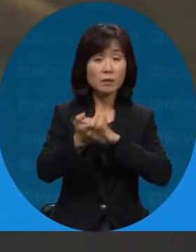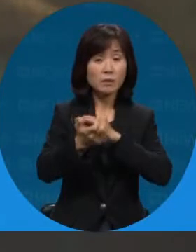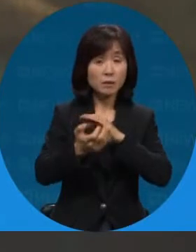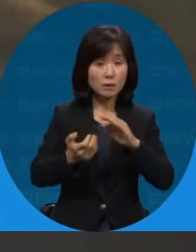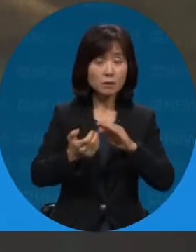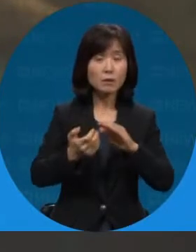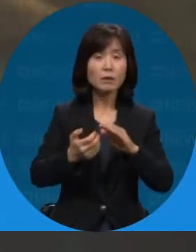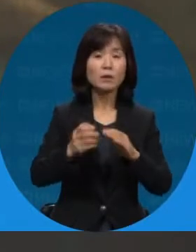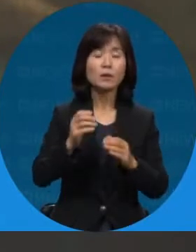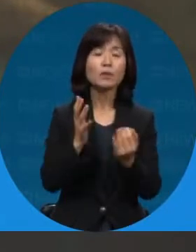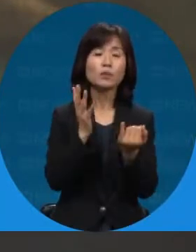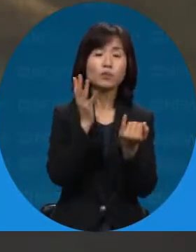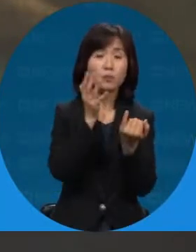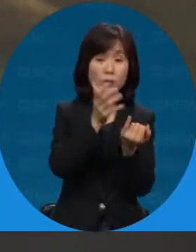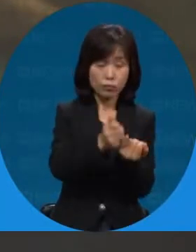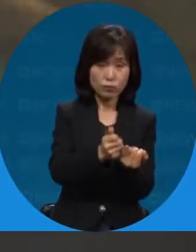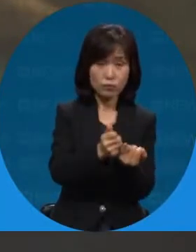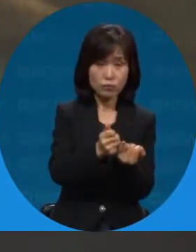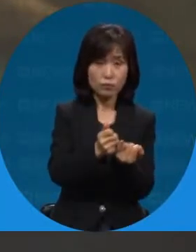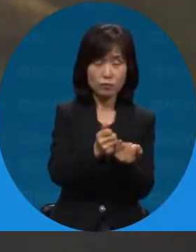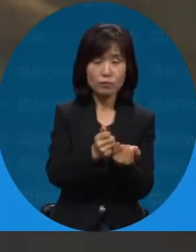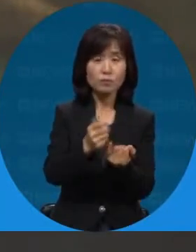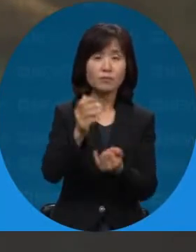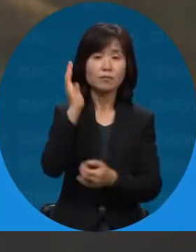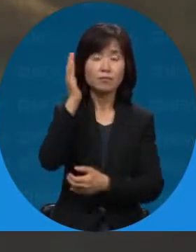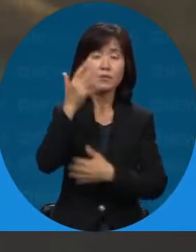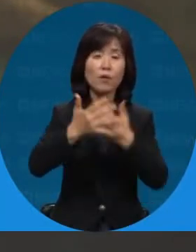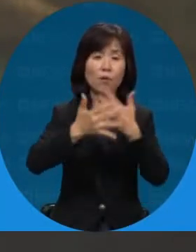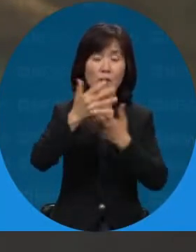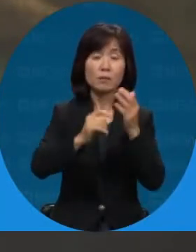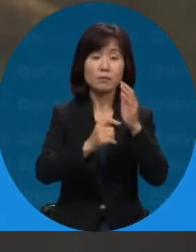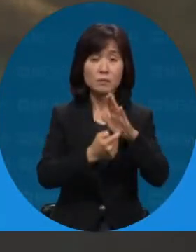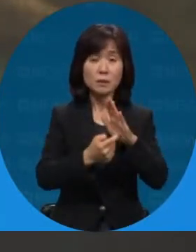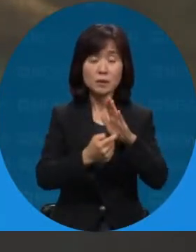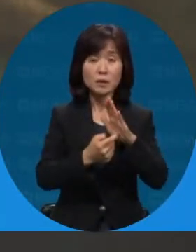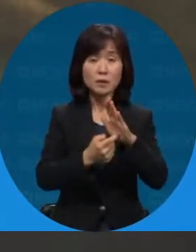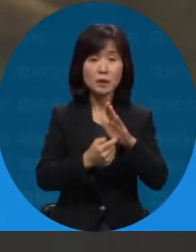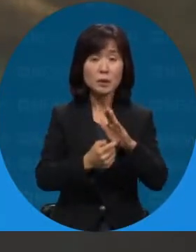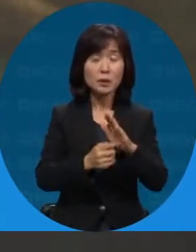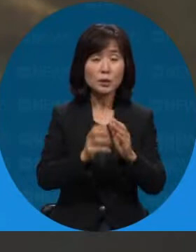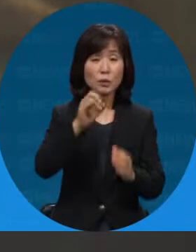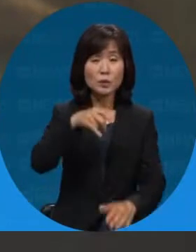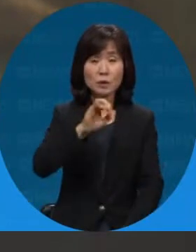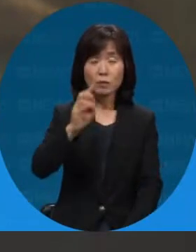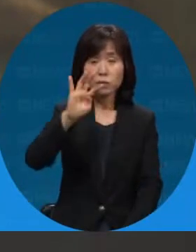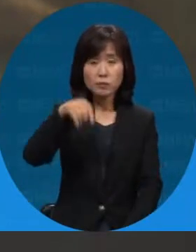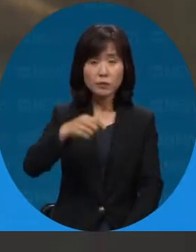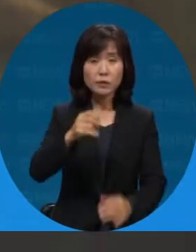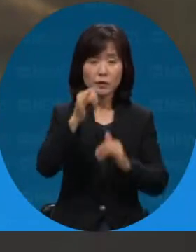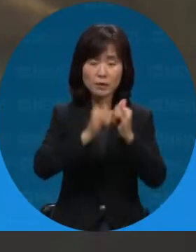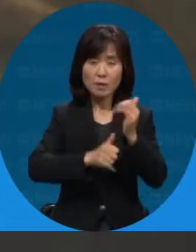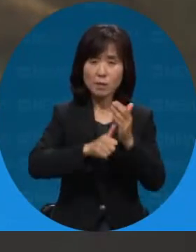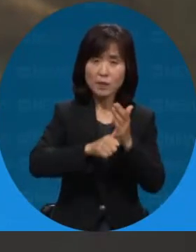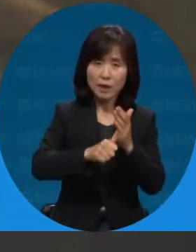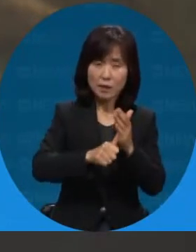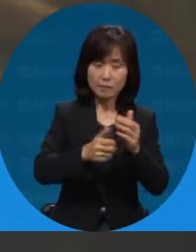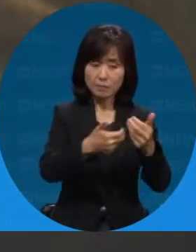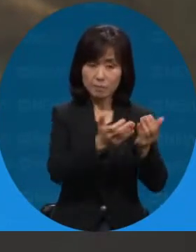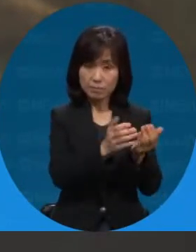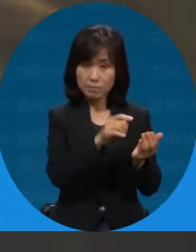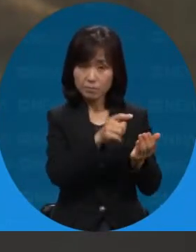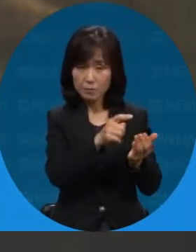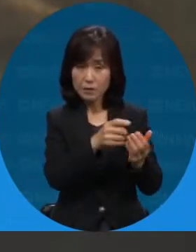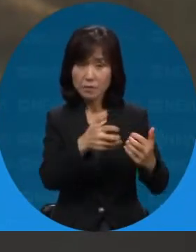위안부 다큐멘터리 영화가 공개됐습니다. 위안부 역사를 지우려는 세력에 맞서 진실의 조각을 맞춰가는